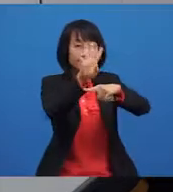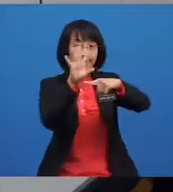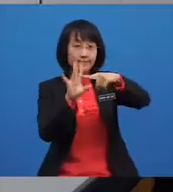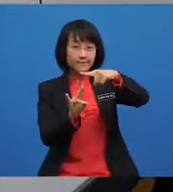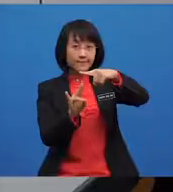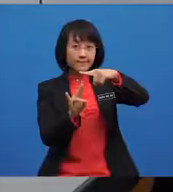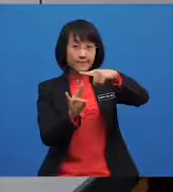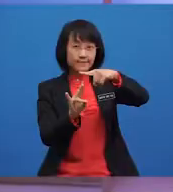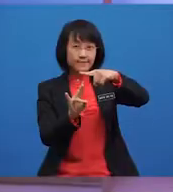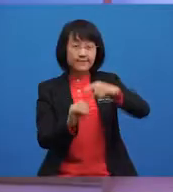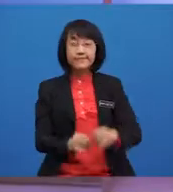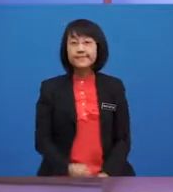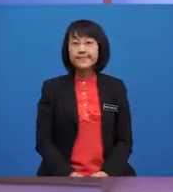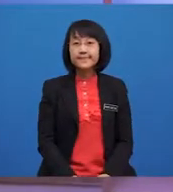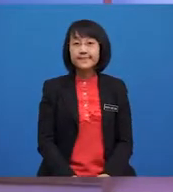4/7.